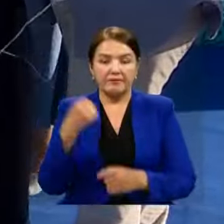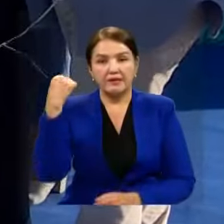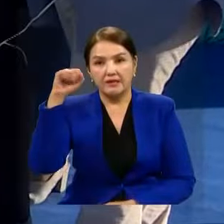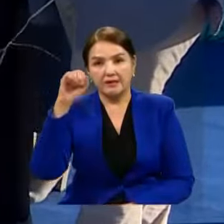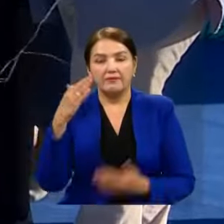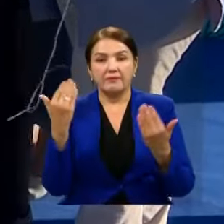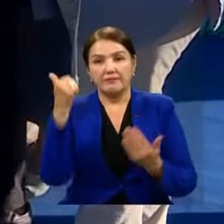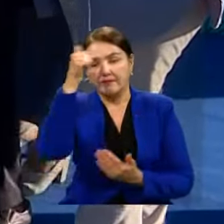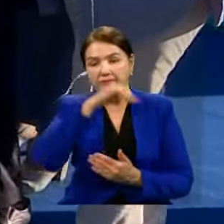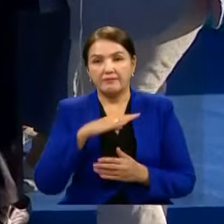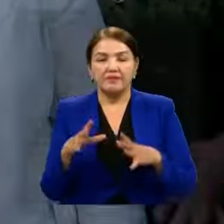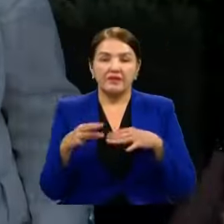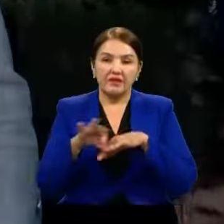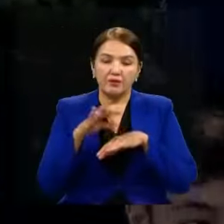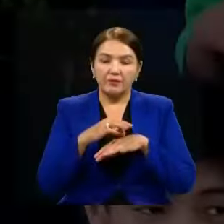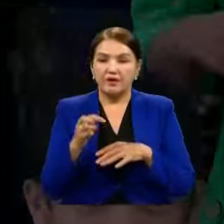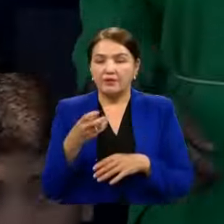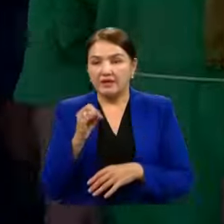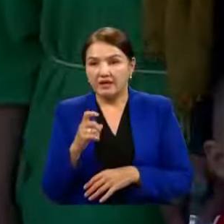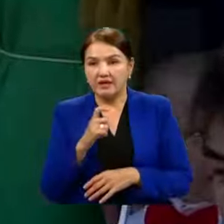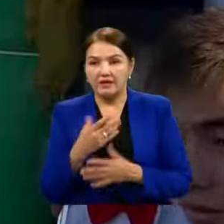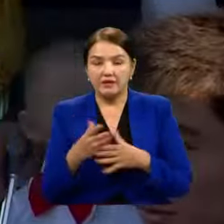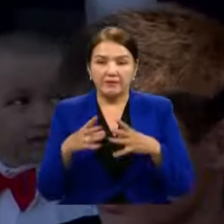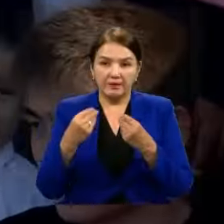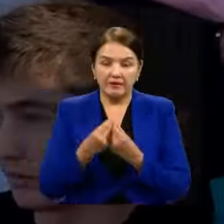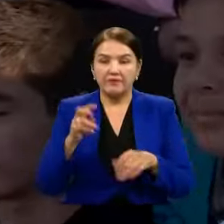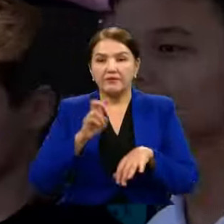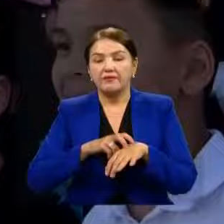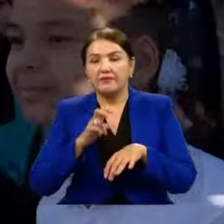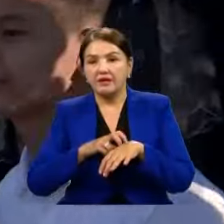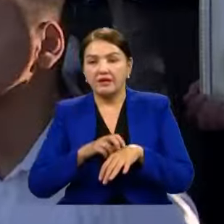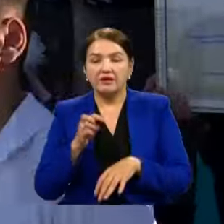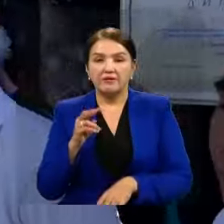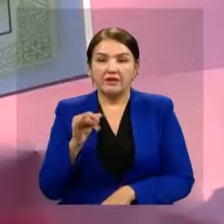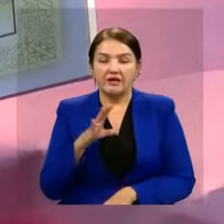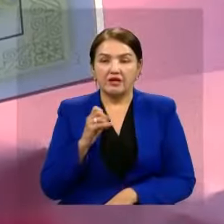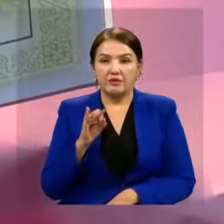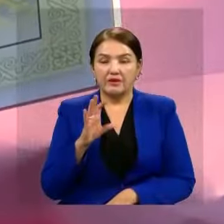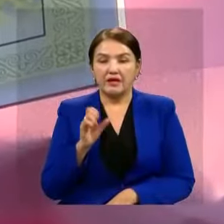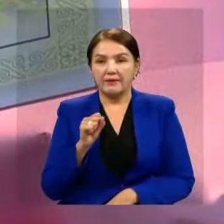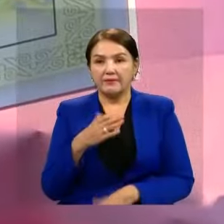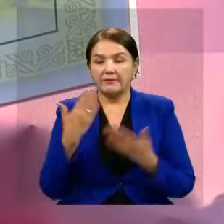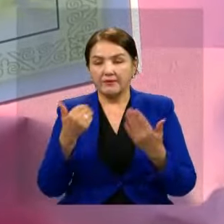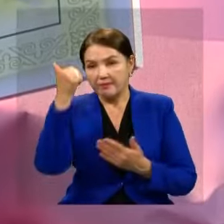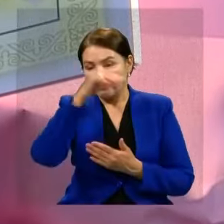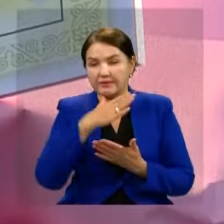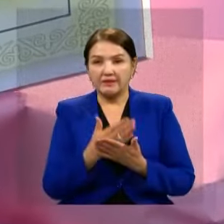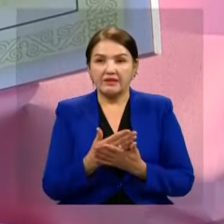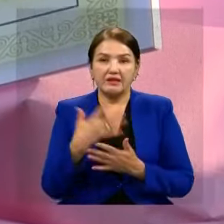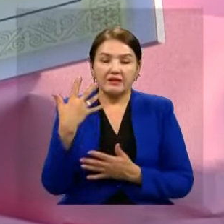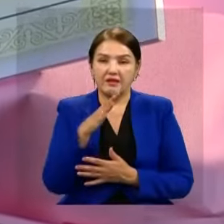Победителями в этом году стали супруги Нурбаевых. Это династия врачей. Кадырбай Нурбаев и Лиза Жиембаева в этом году